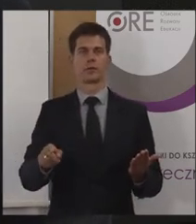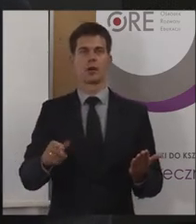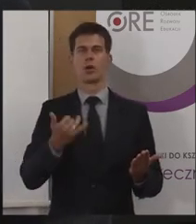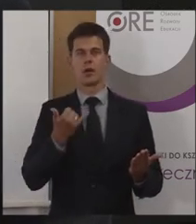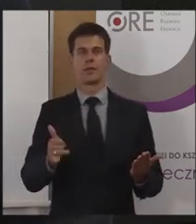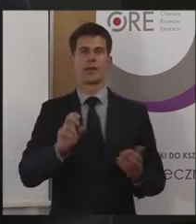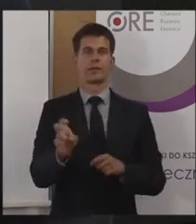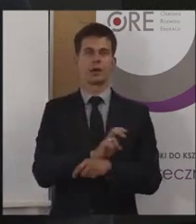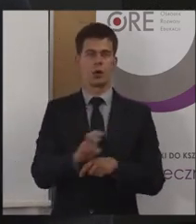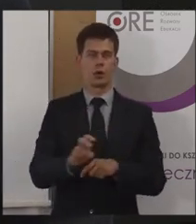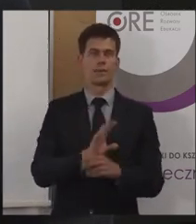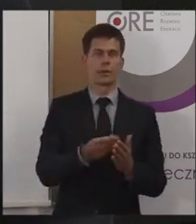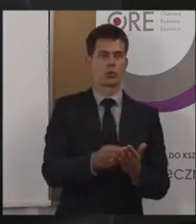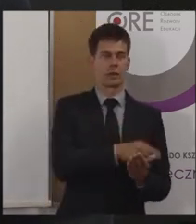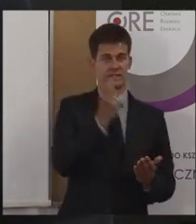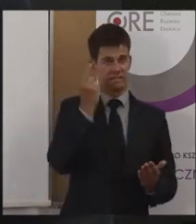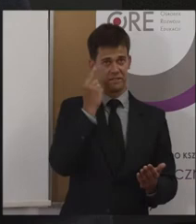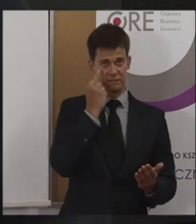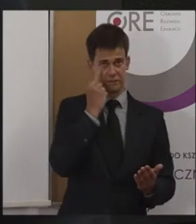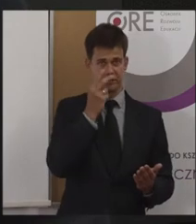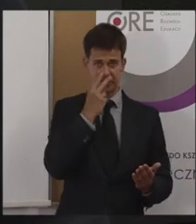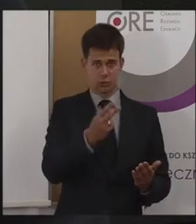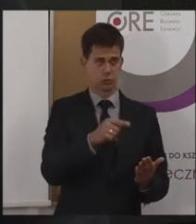czyli dla uczniów widzących i na przykład